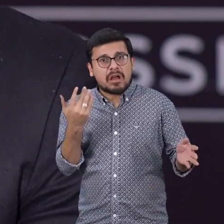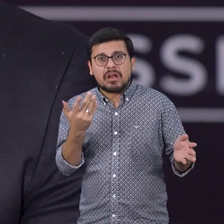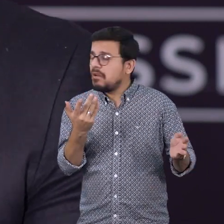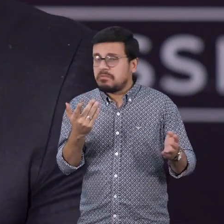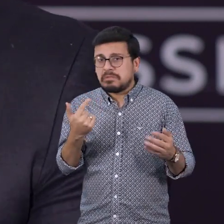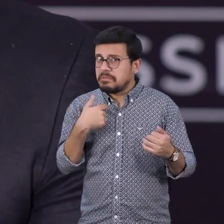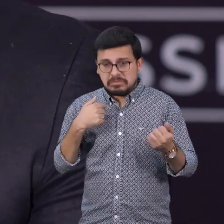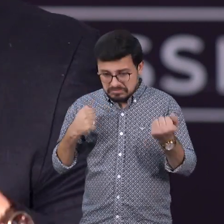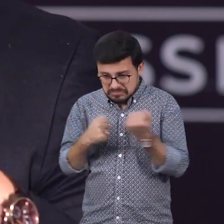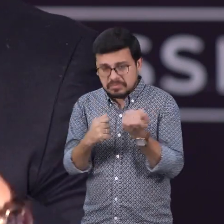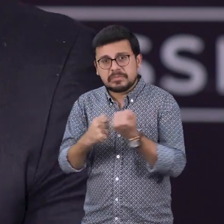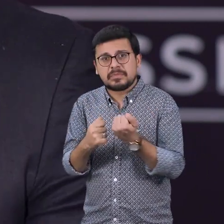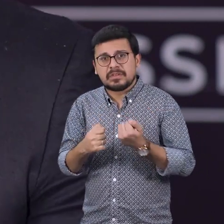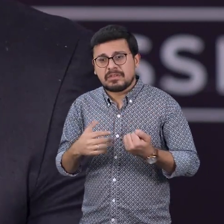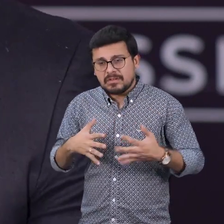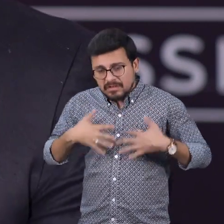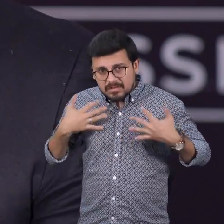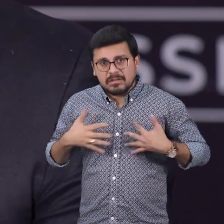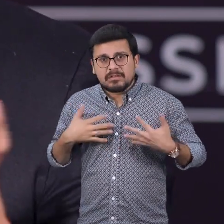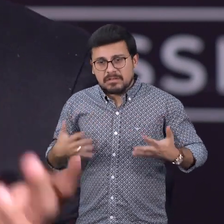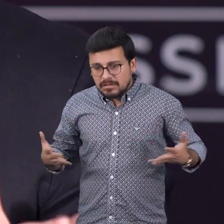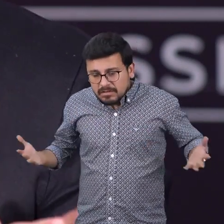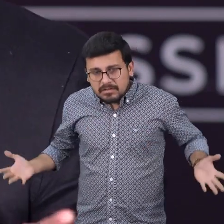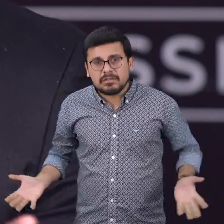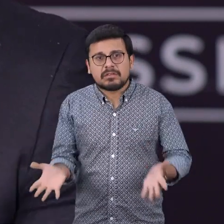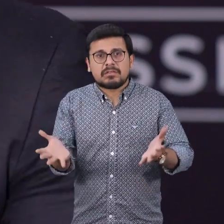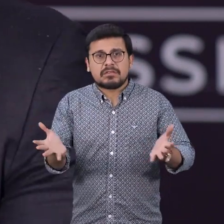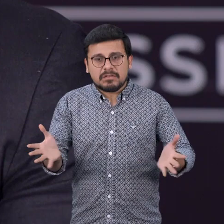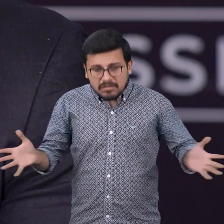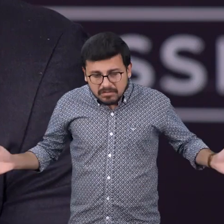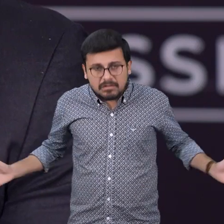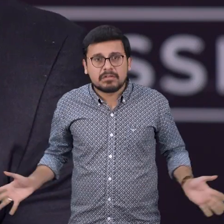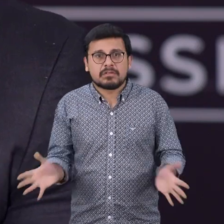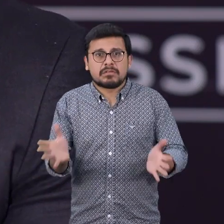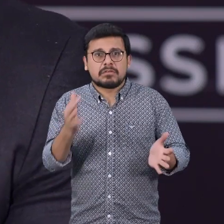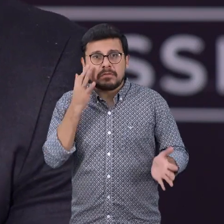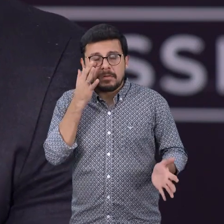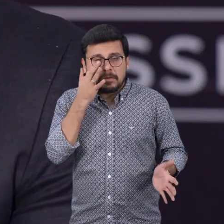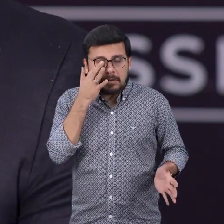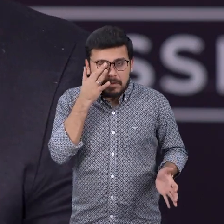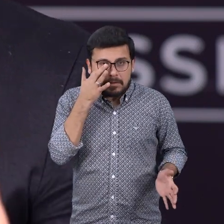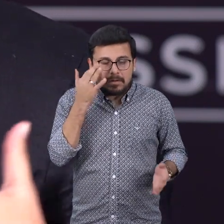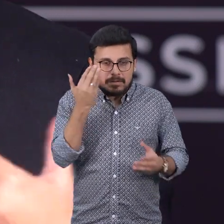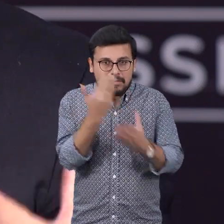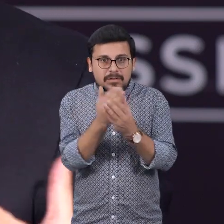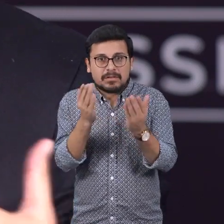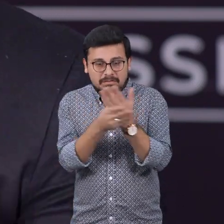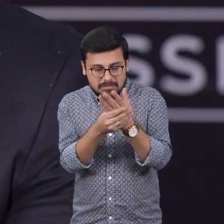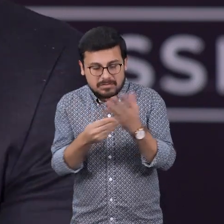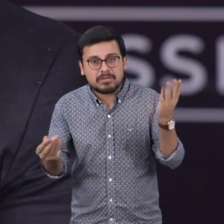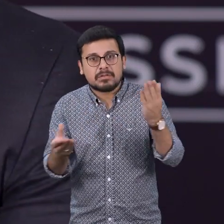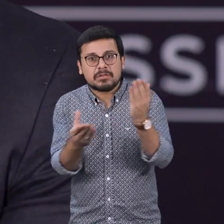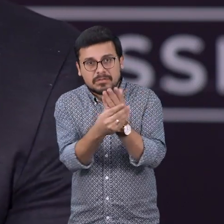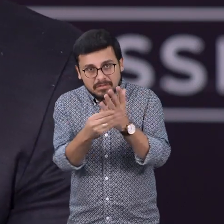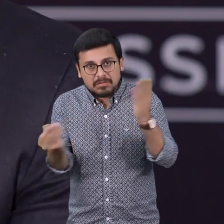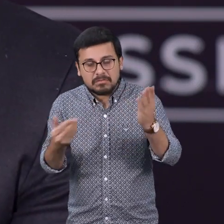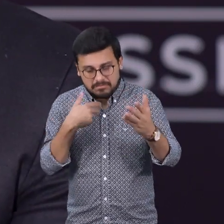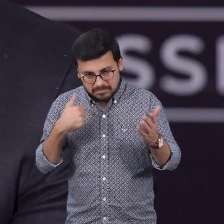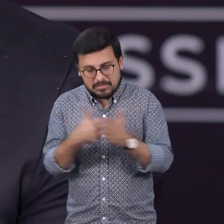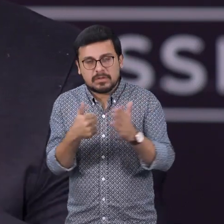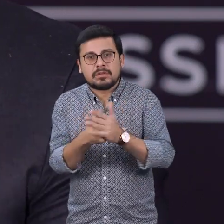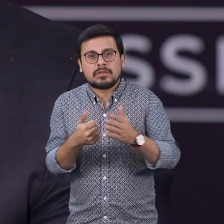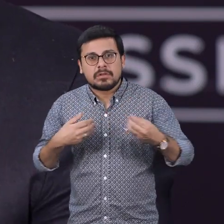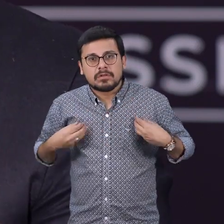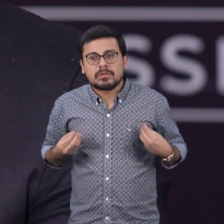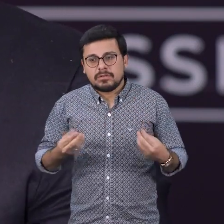سیکھی, اور پھر جو ان کی پروڈکٹس ہیں وہ ہم سیل کر رہے ہیں تاکہ جو پیسے آئیں وہ ان کے پاس ہی چلے جائیں.